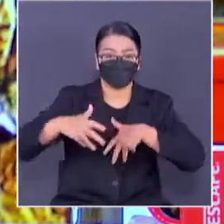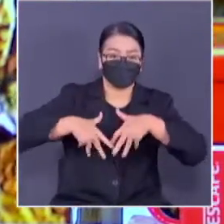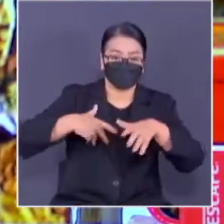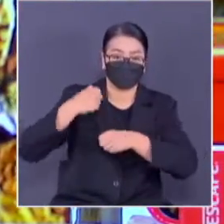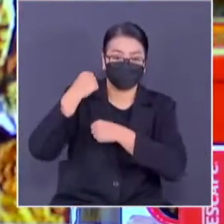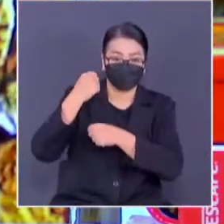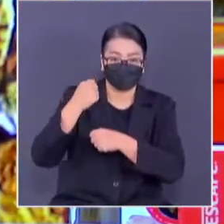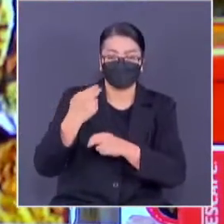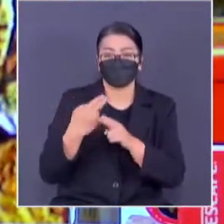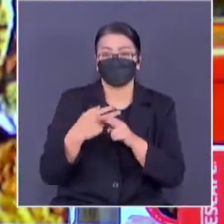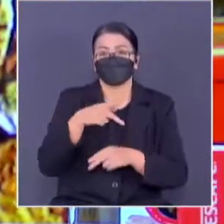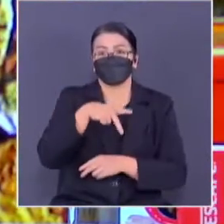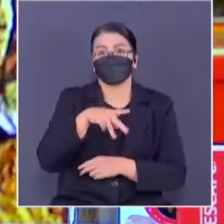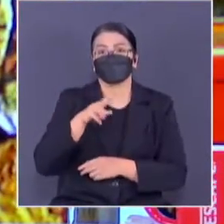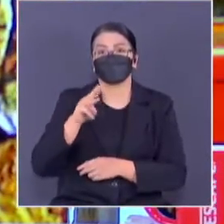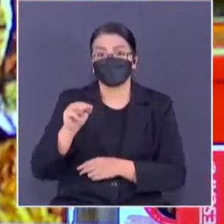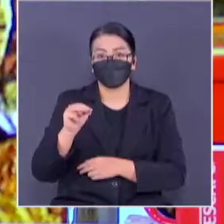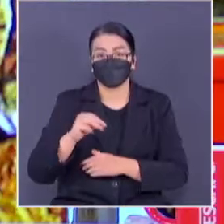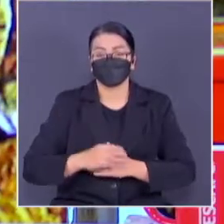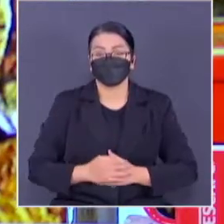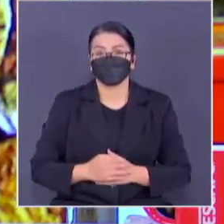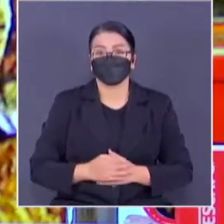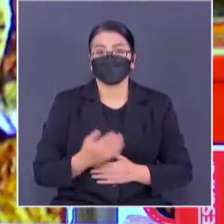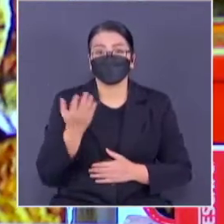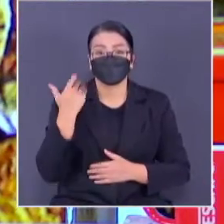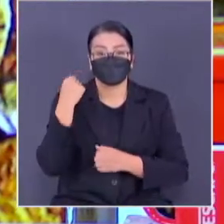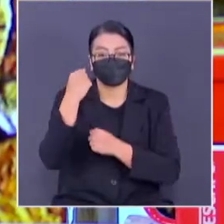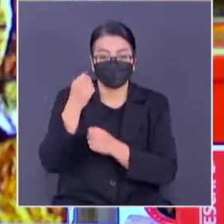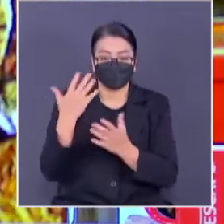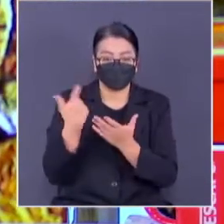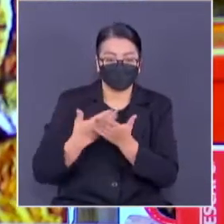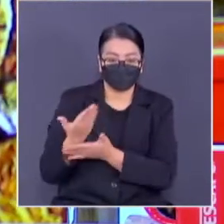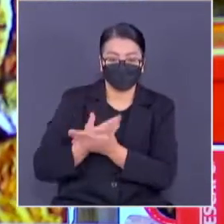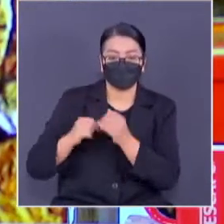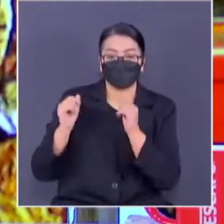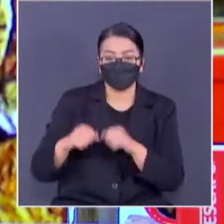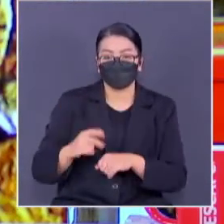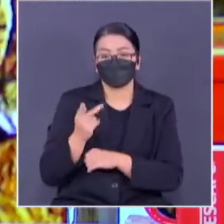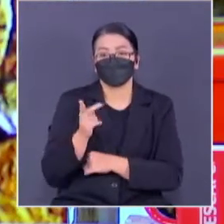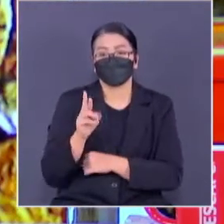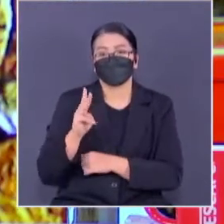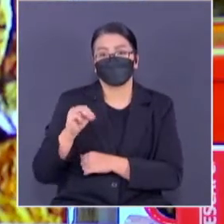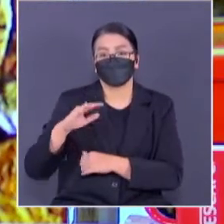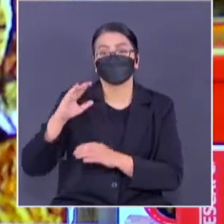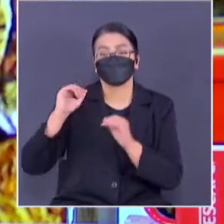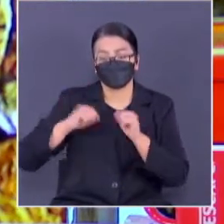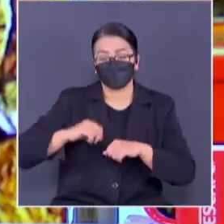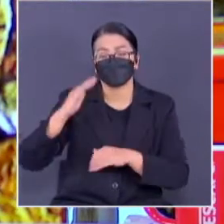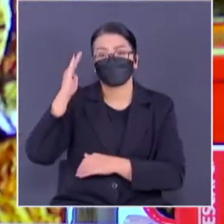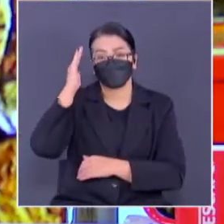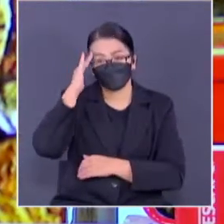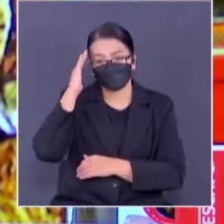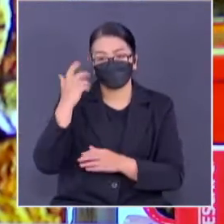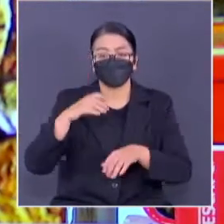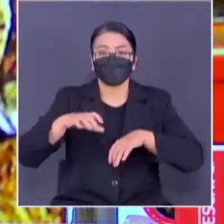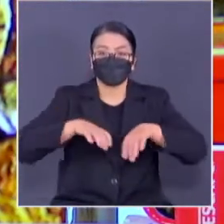กลุ่ม P-Move นะครับแล้วก็หลังจากนั้นกลายเป็นว่าเมื่อวานนี้การประชุมครม.ครม.รับทราบแล้วก็เดี๋ยวจ